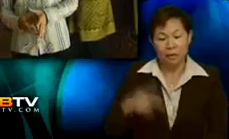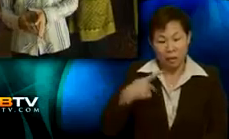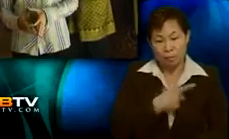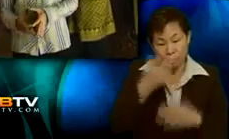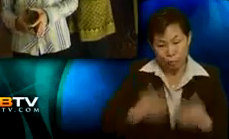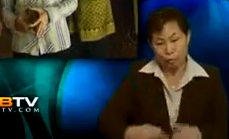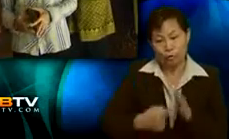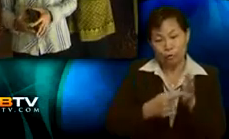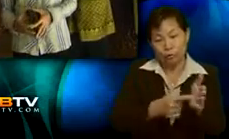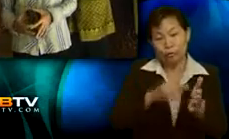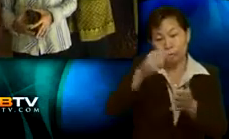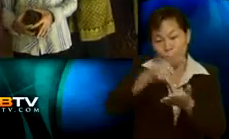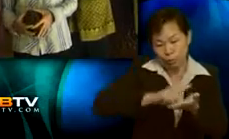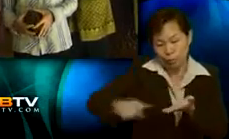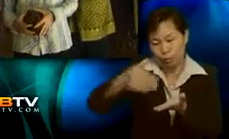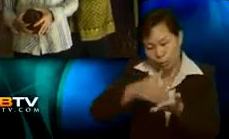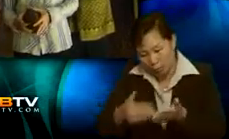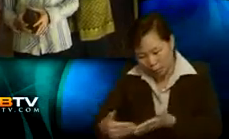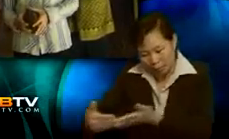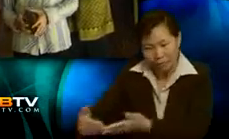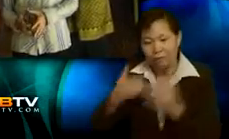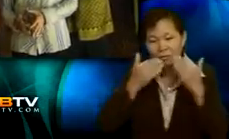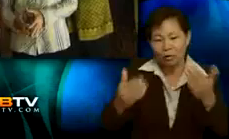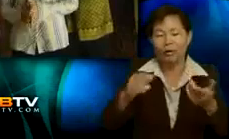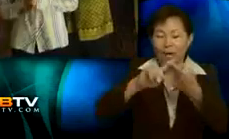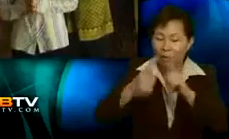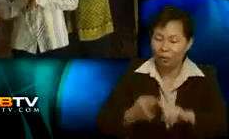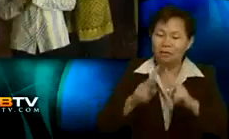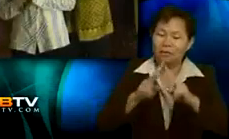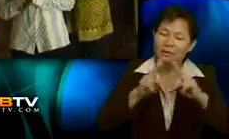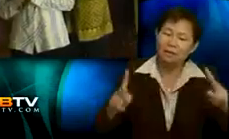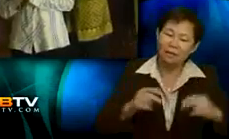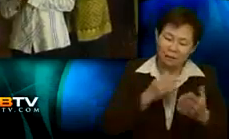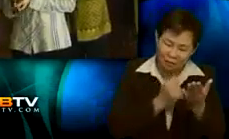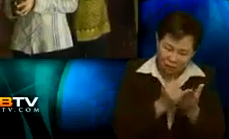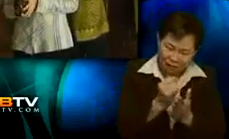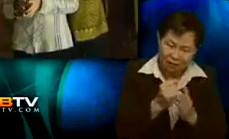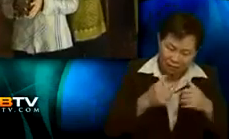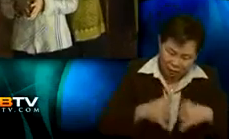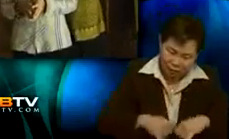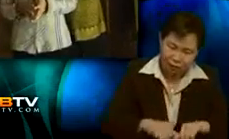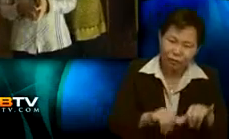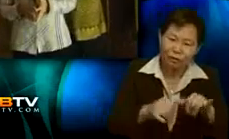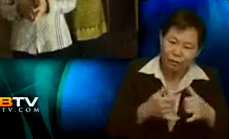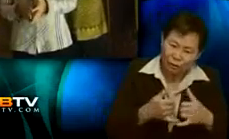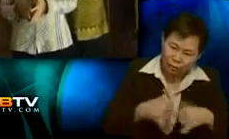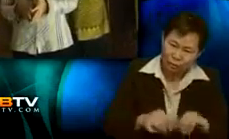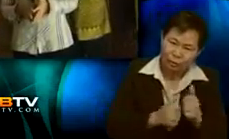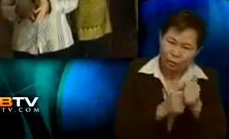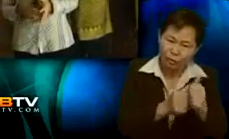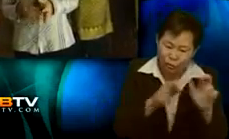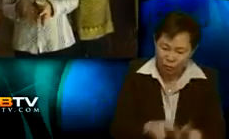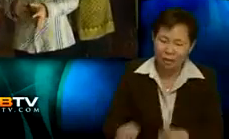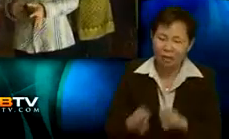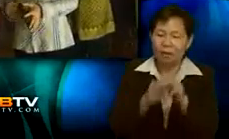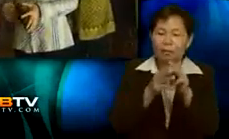kami sudah bersiaran selama 10 minggu berturut-turut. Terima kasih kepada kawan-kawan yang begitu setia untuk terus mengikuti rancangan Majalah Moral hampir